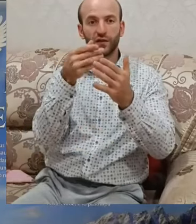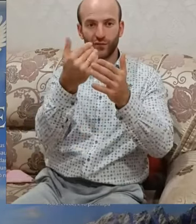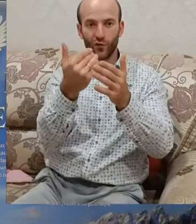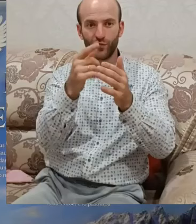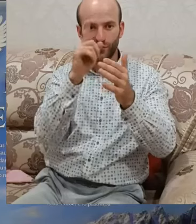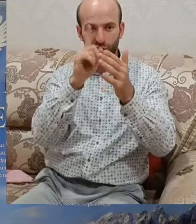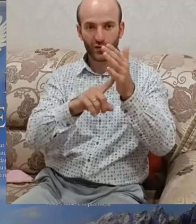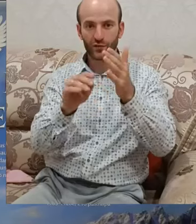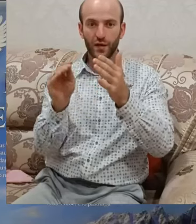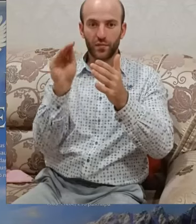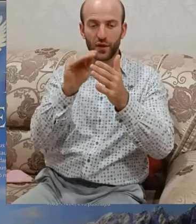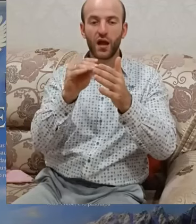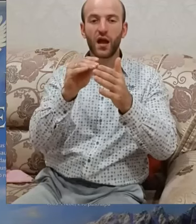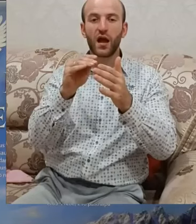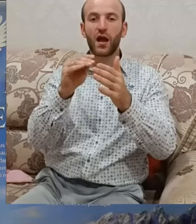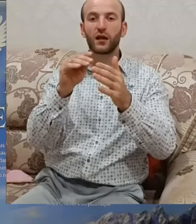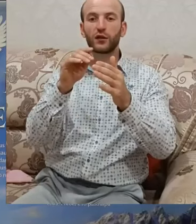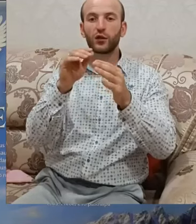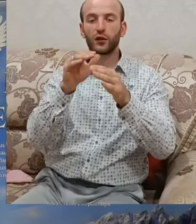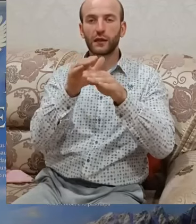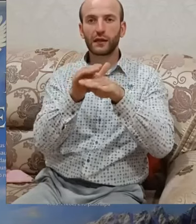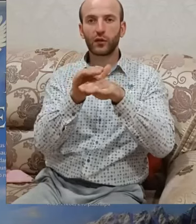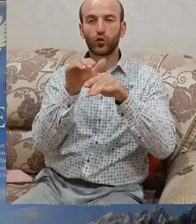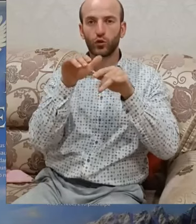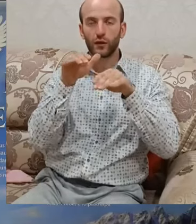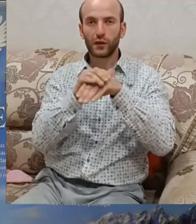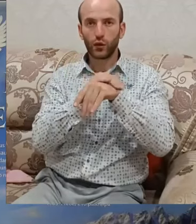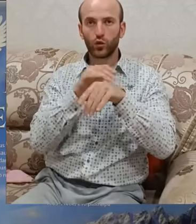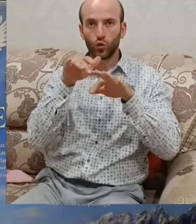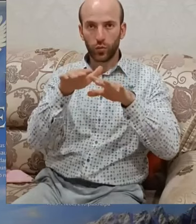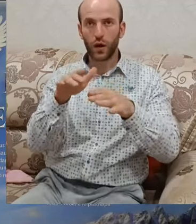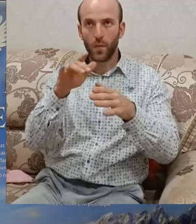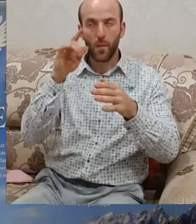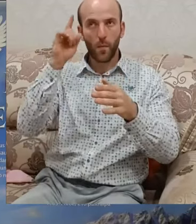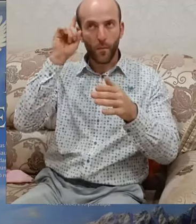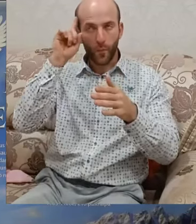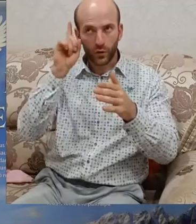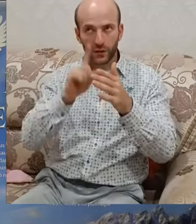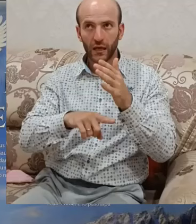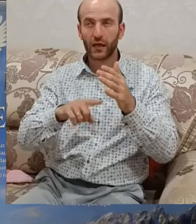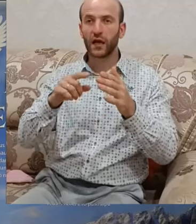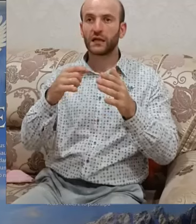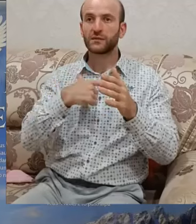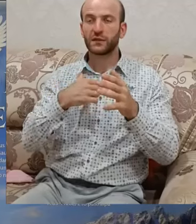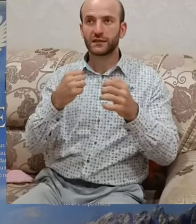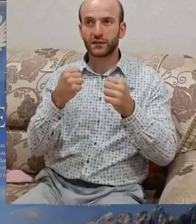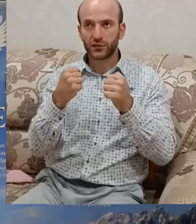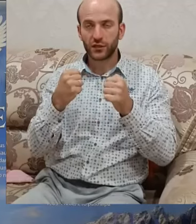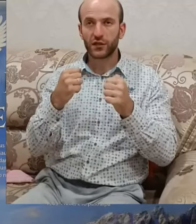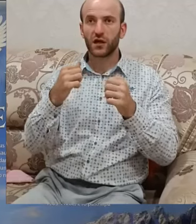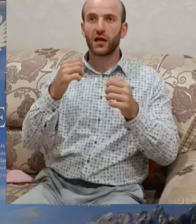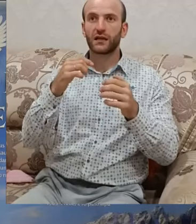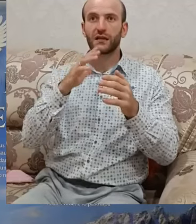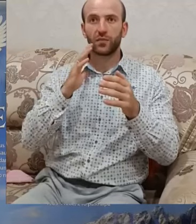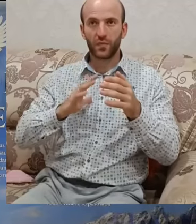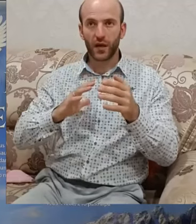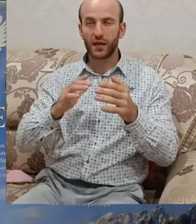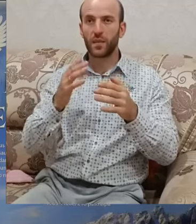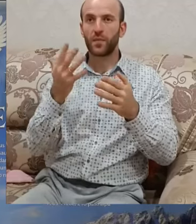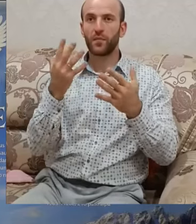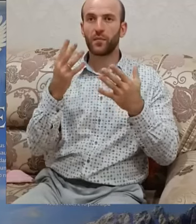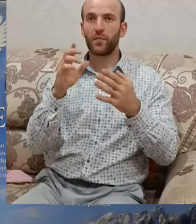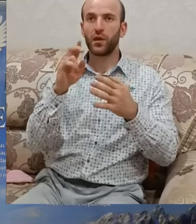дорибе, прилагали добродетель, пожинима, познание, сосевальдима, воздержание, кантрибе, терпение, девотума, благочестие,